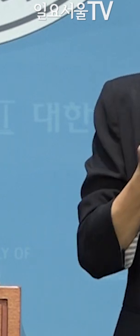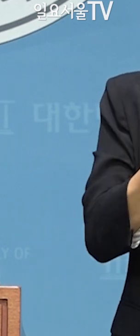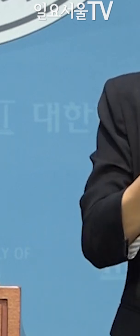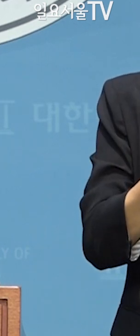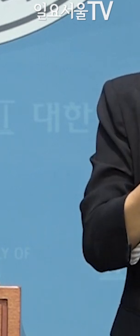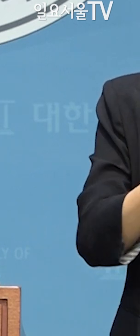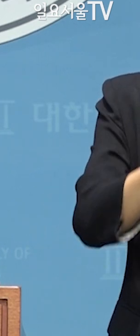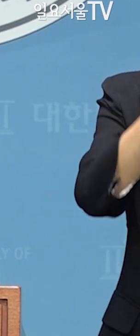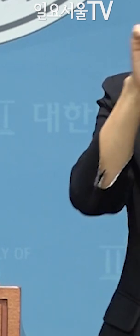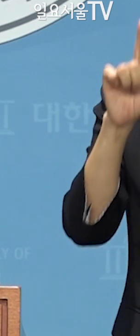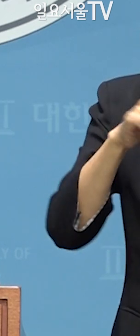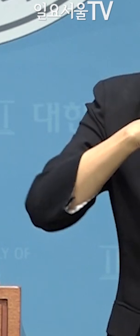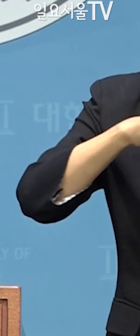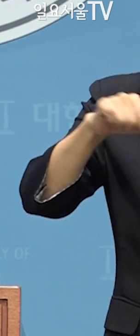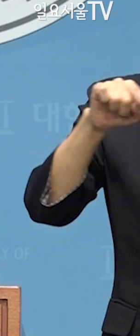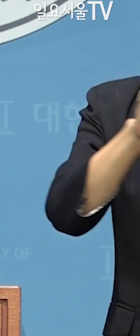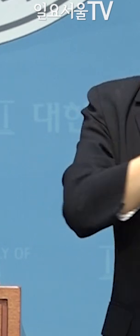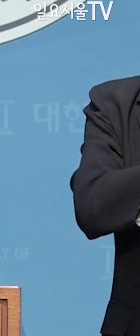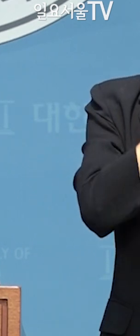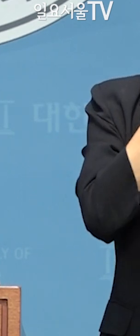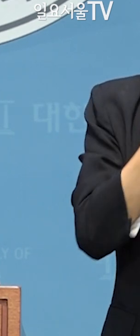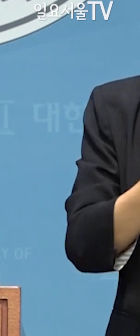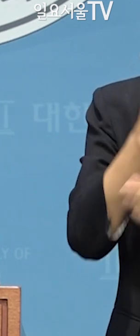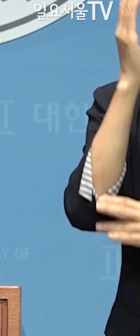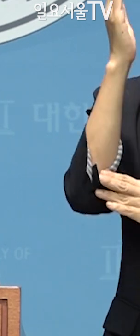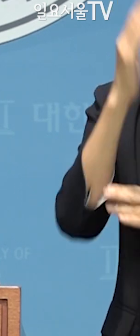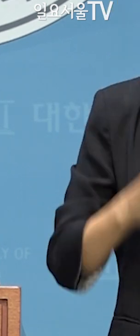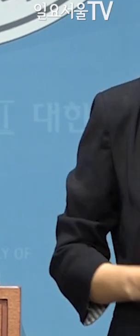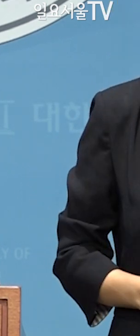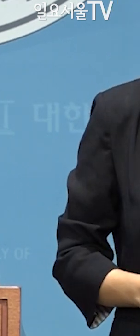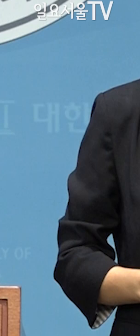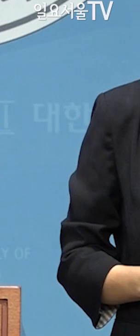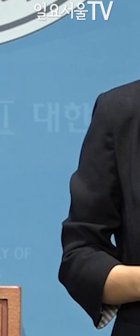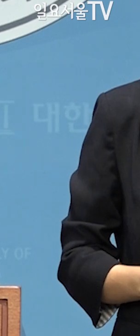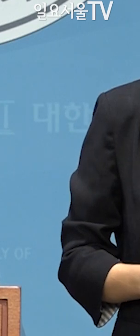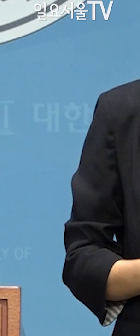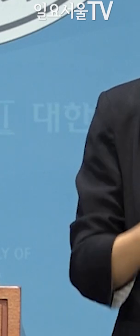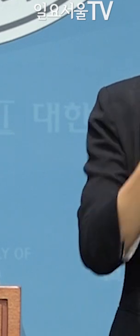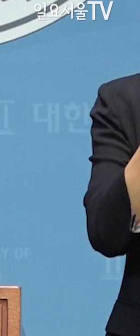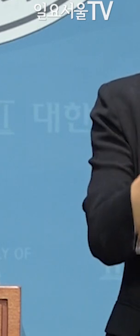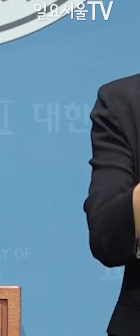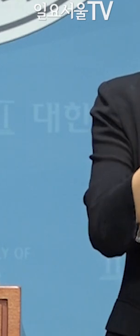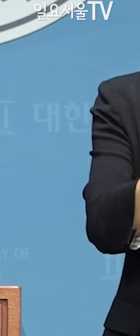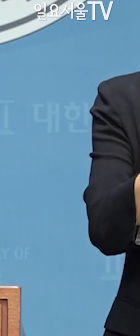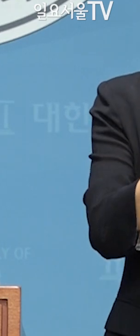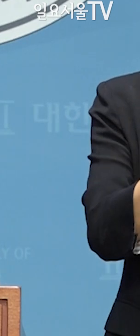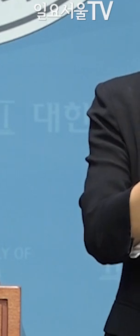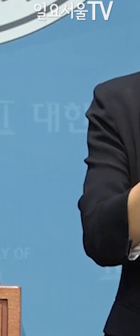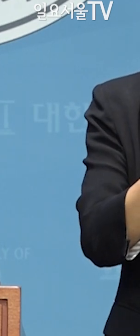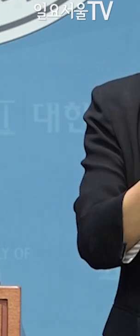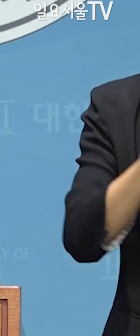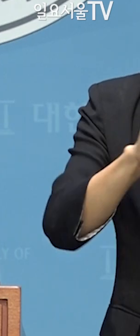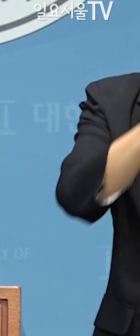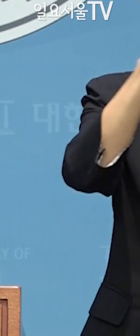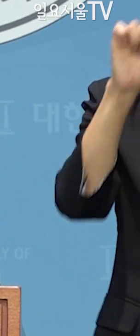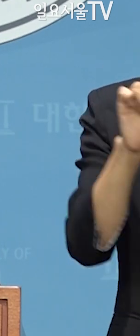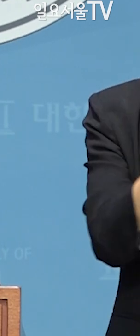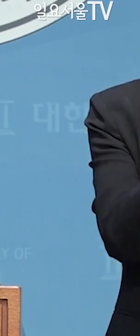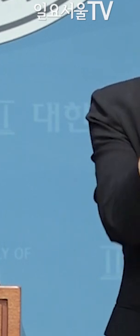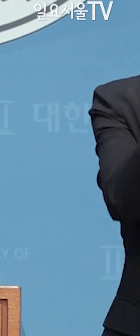일이 정치의 으뜸입니다 입법을 팍팍한 살림 사리의 보탬이 되도록